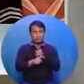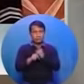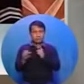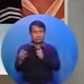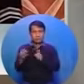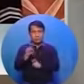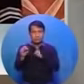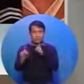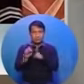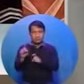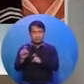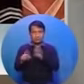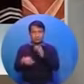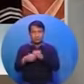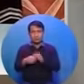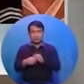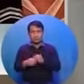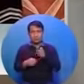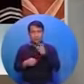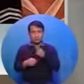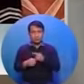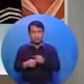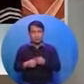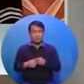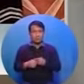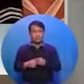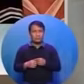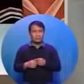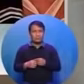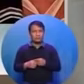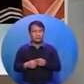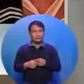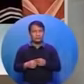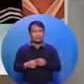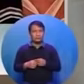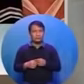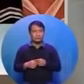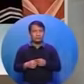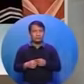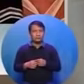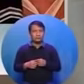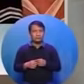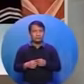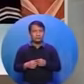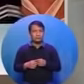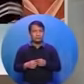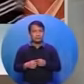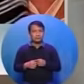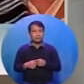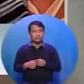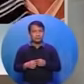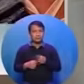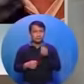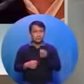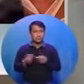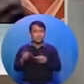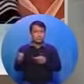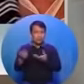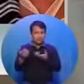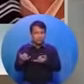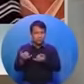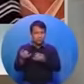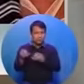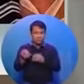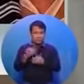questions. Walang kaduda-duda na kayo po ay nagsabi ng totoo kung pagbabasehan po itong crime lab. Okay. Now, ano